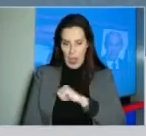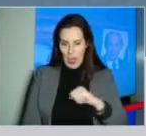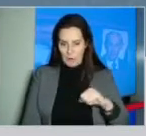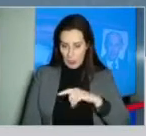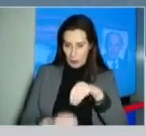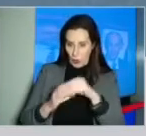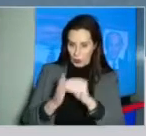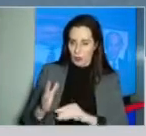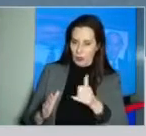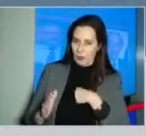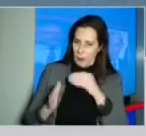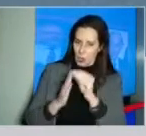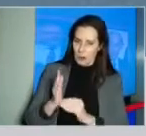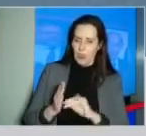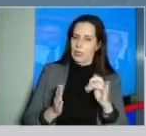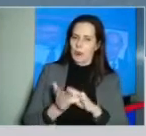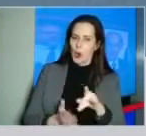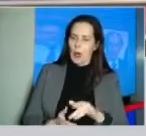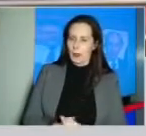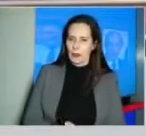ברשימה? אני ברשימה בהחלט. באיזה מקום?